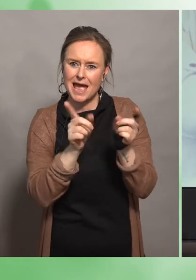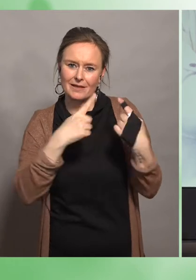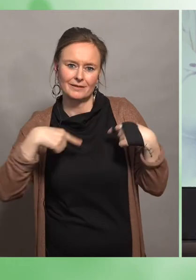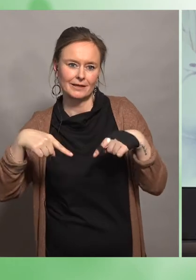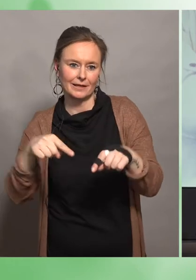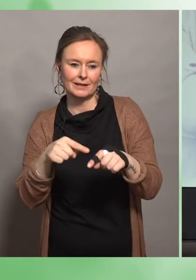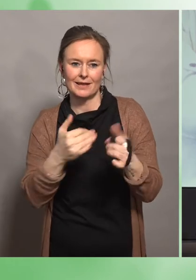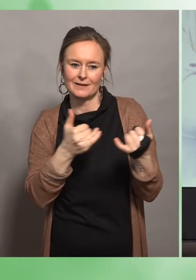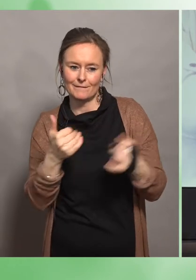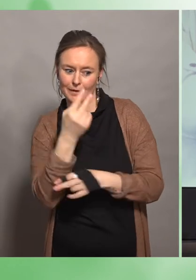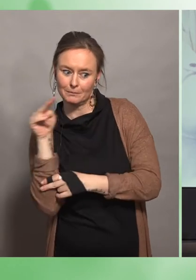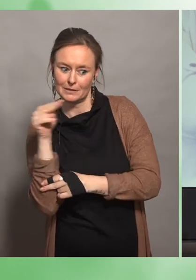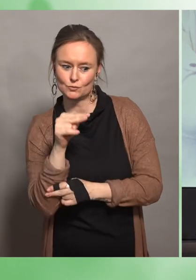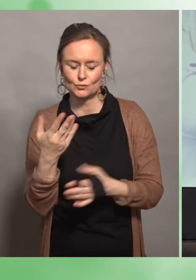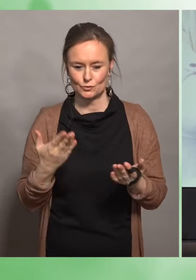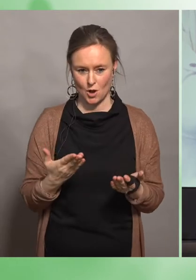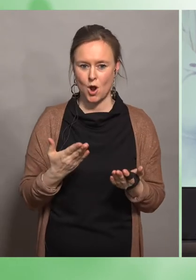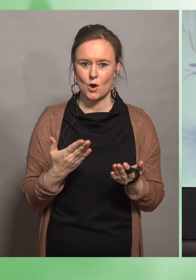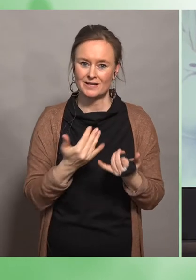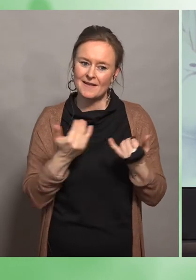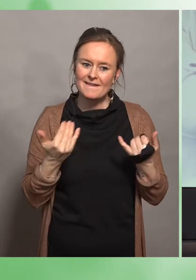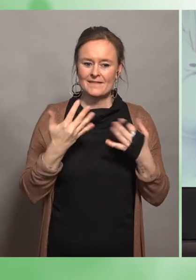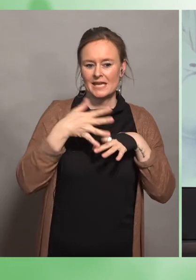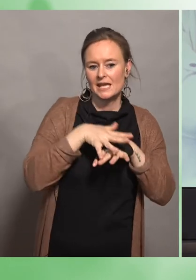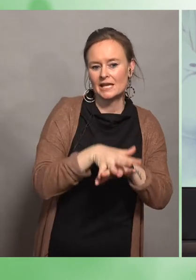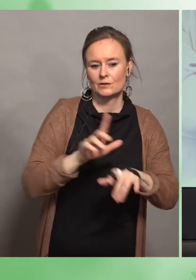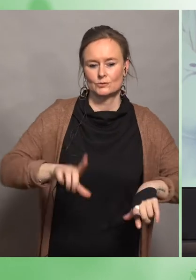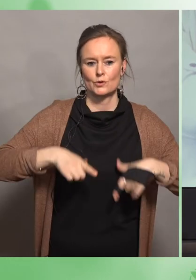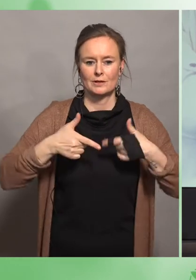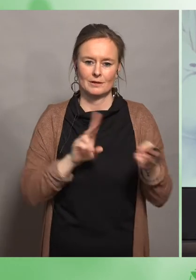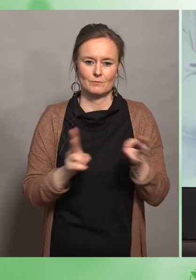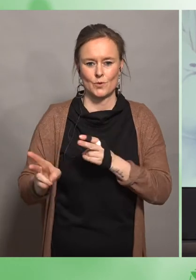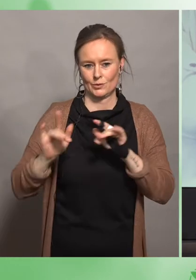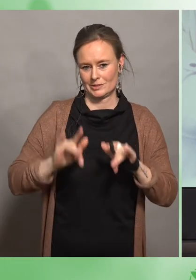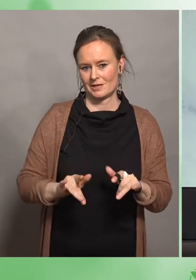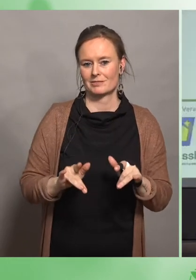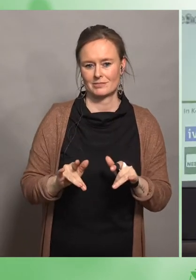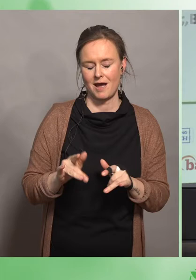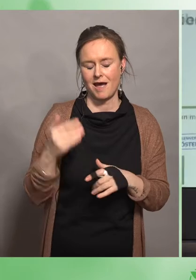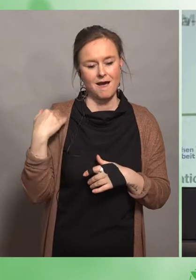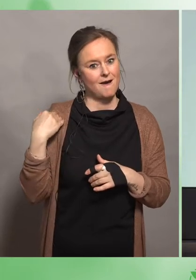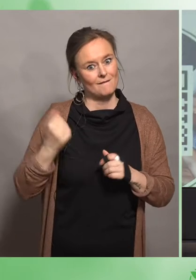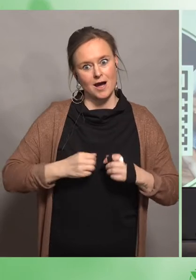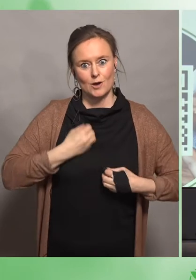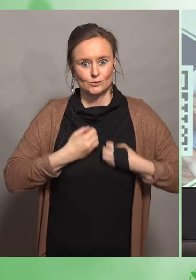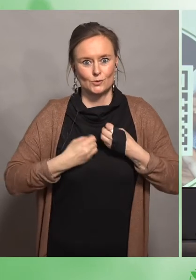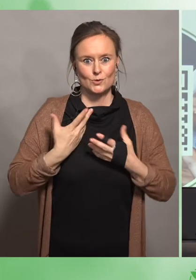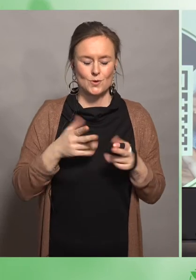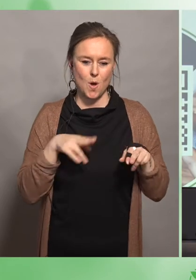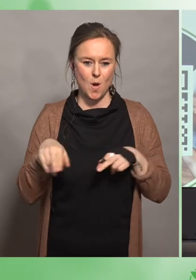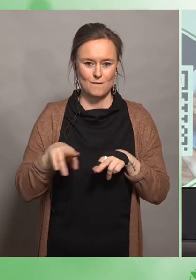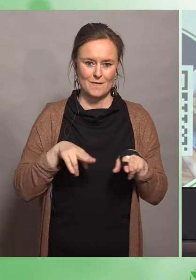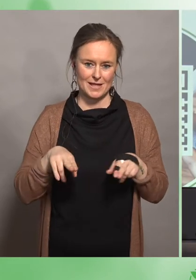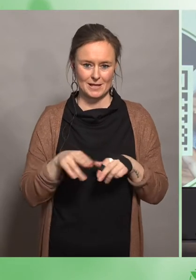abschauen und von uns sich abschauen, wie wir Inklusion leben und möglich machen. Ich finde, das war ein richtig bewegender Film, ein